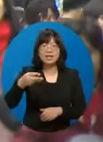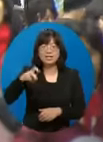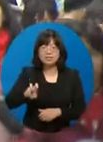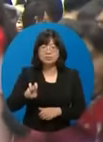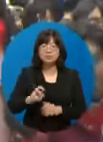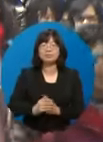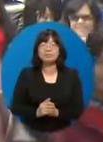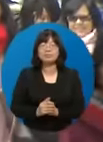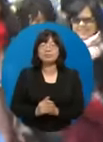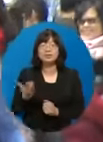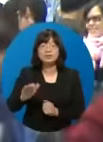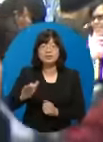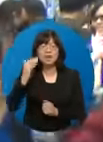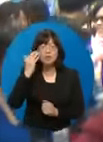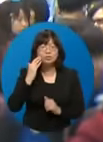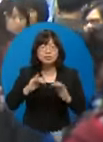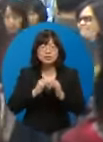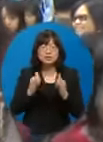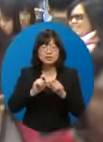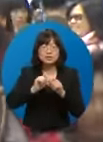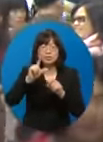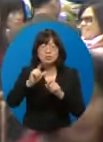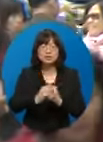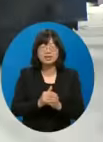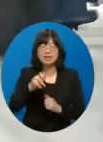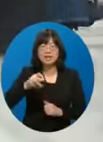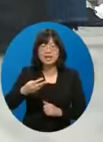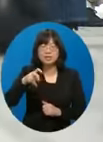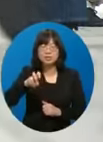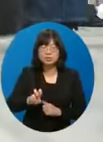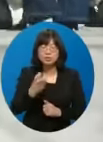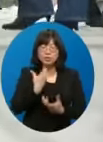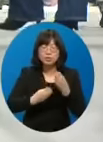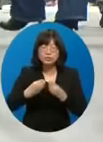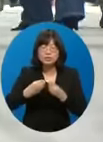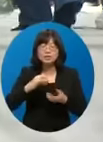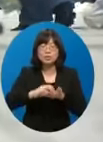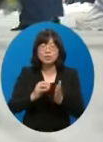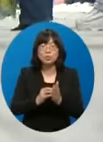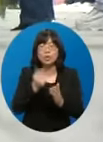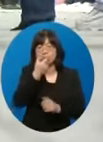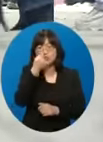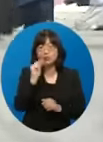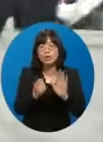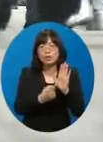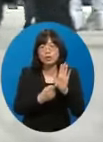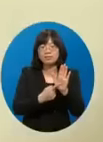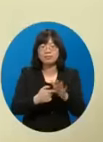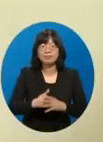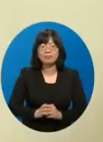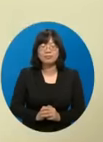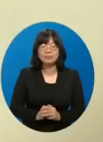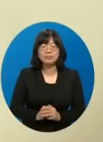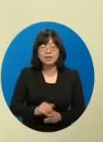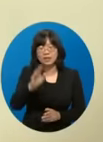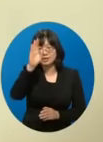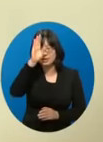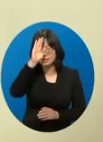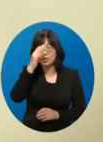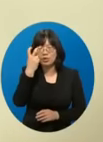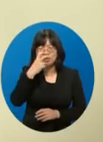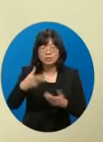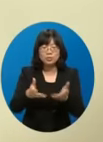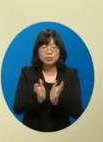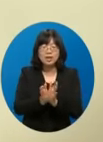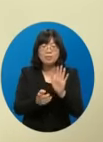칼슘 그런데 우리나라 국민 대다수가 칼슘 섭취량이 부족한 것으로 나타났습니다 질병 관리본부가